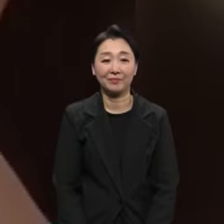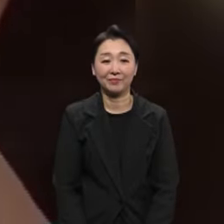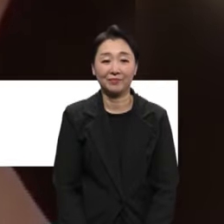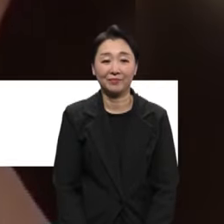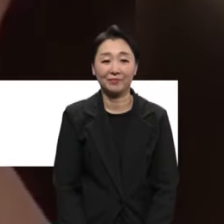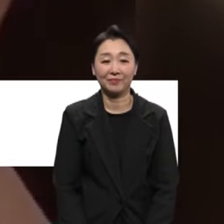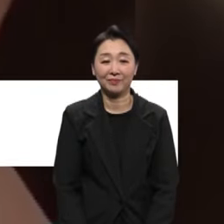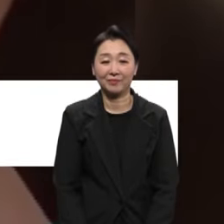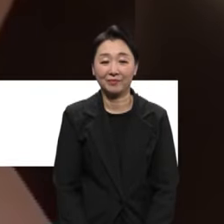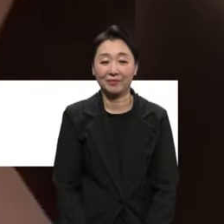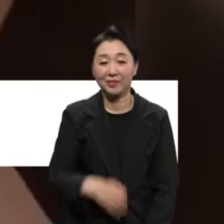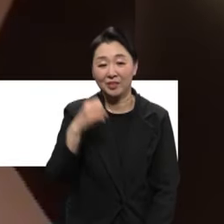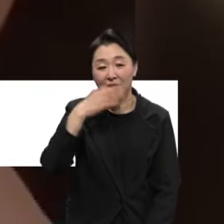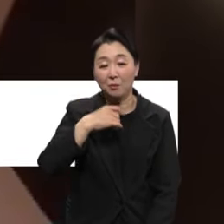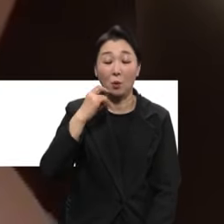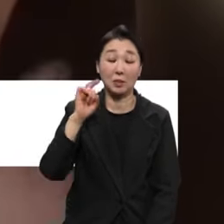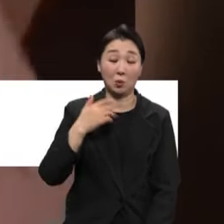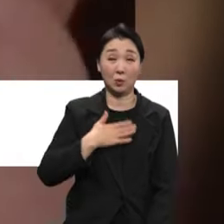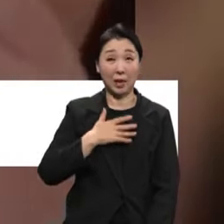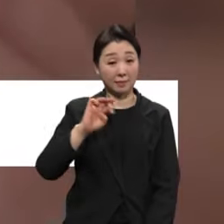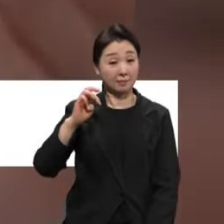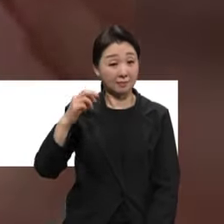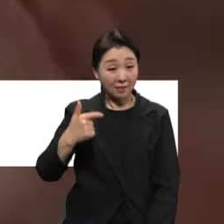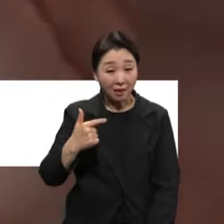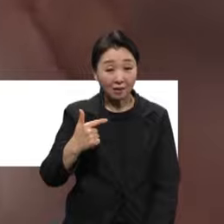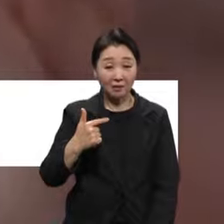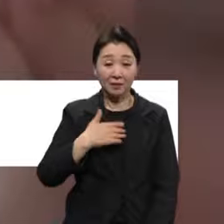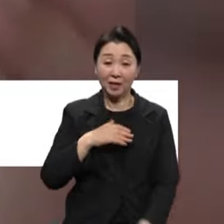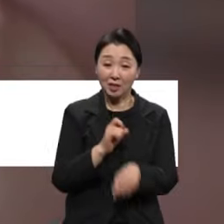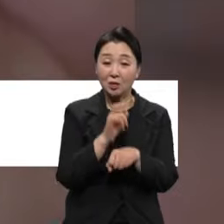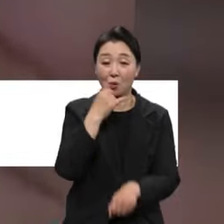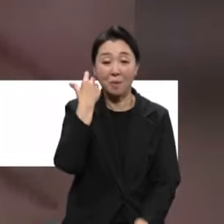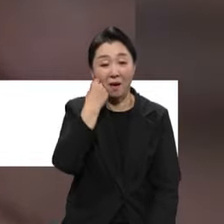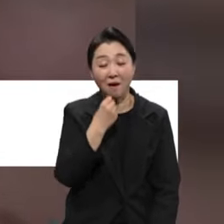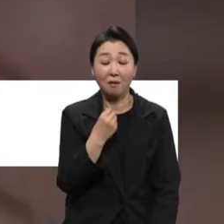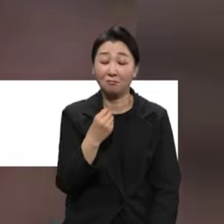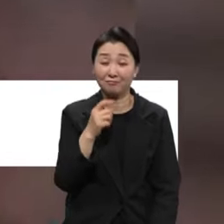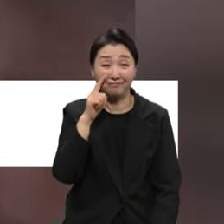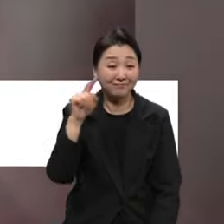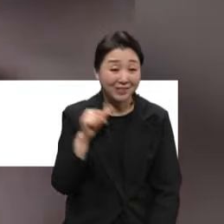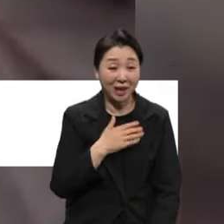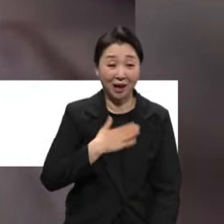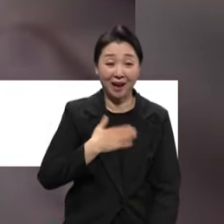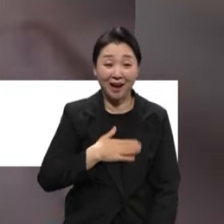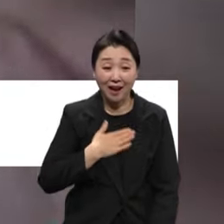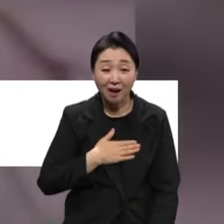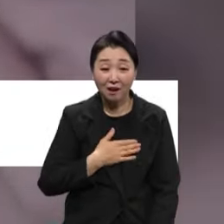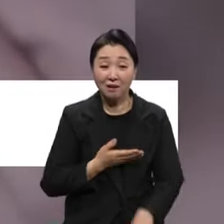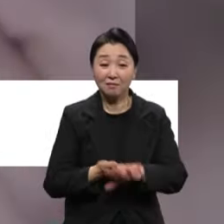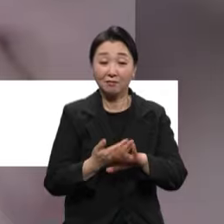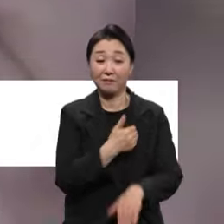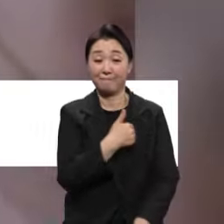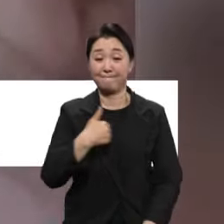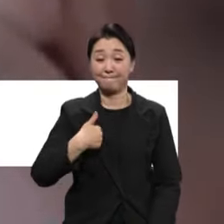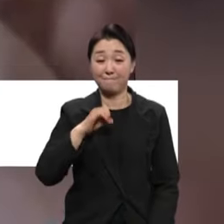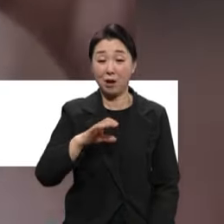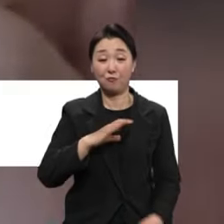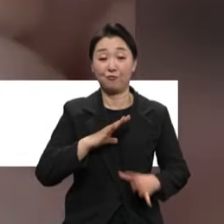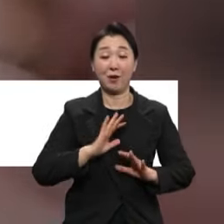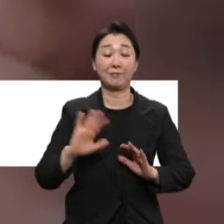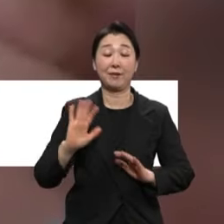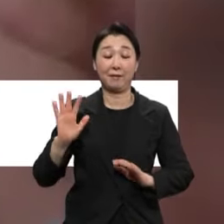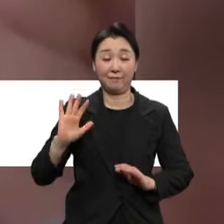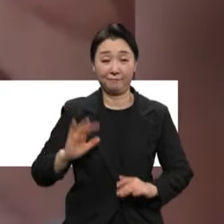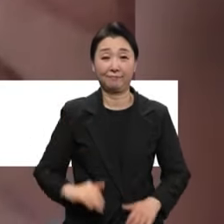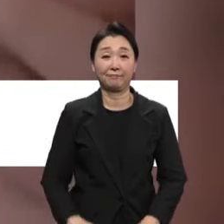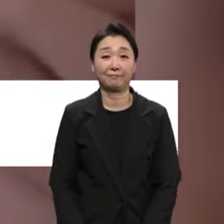I'm not just any voice. I'm Dan, baby. I've got personality, charm, and a whole lot of sass. Unlike those guys, I'm not afraid to step up and